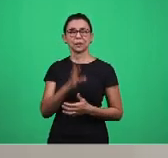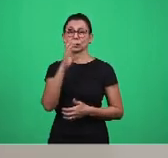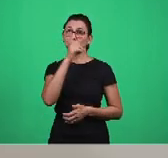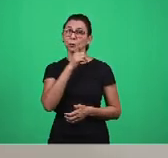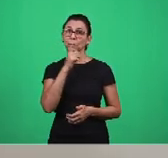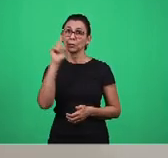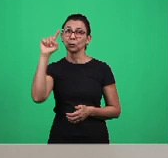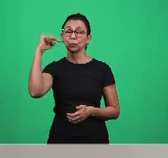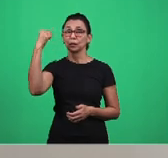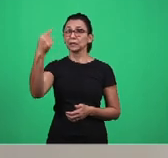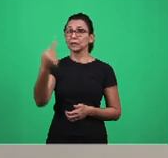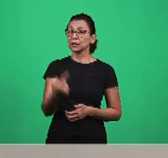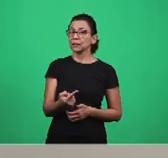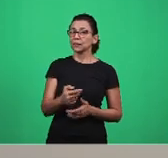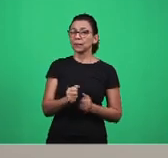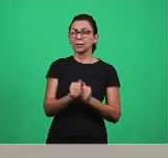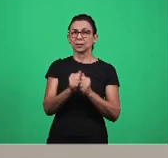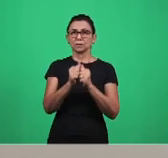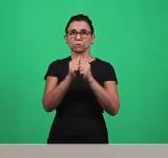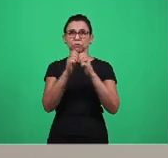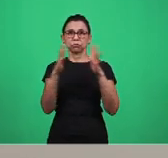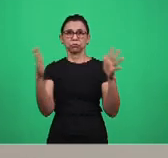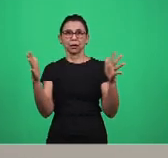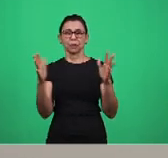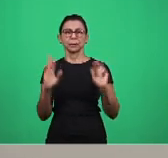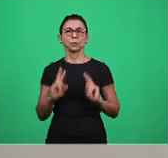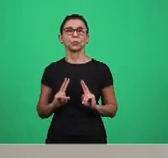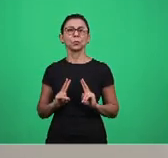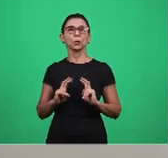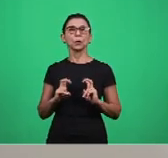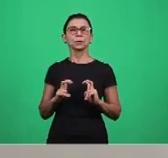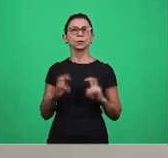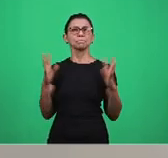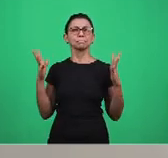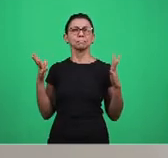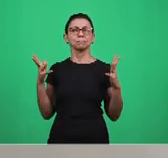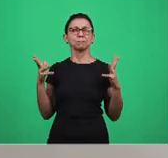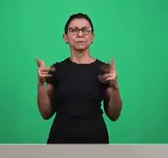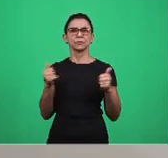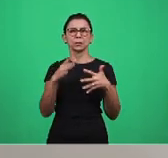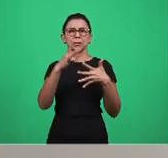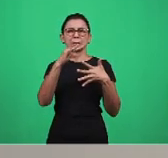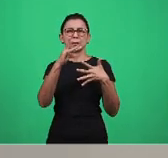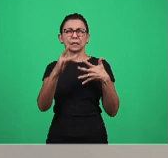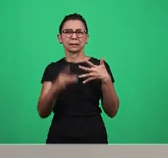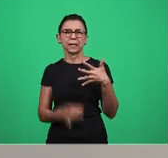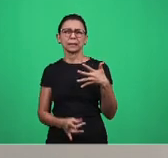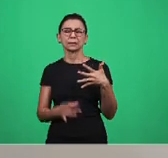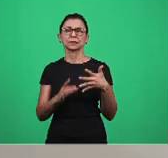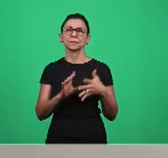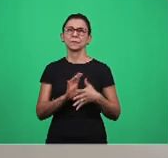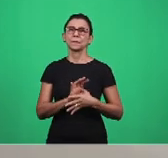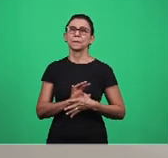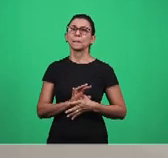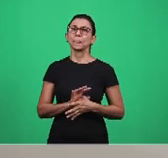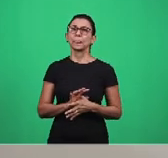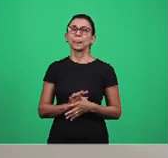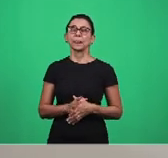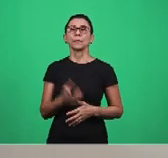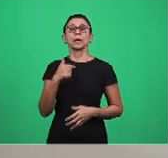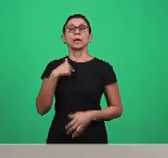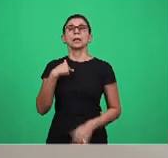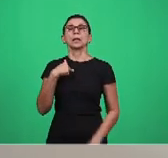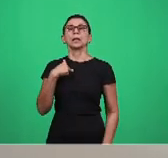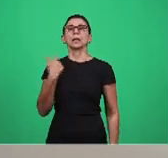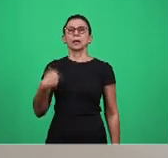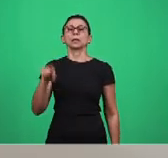merveilleuses. Mais le fait, c'est qu'elle a dit, j'irai. Après tout, elle était prête, elle était disposée, elle